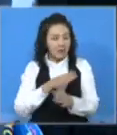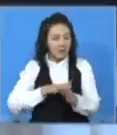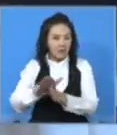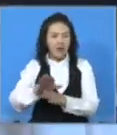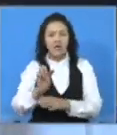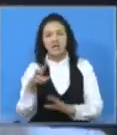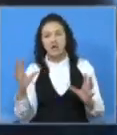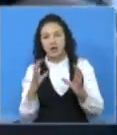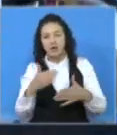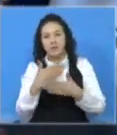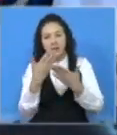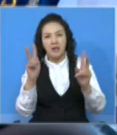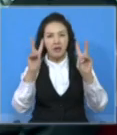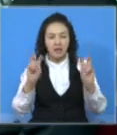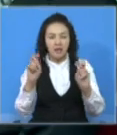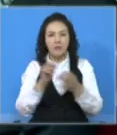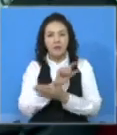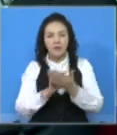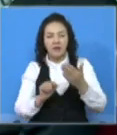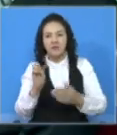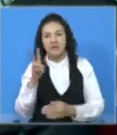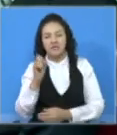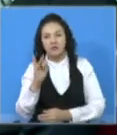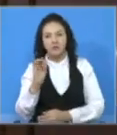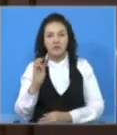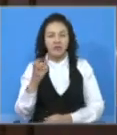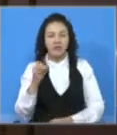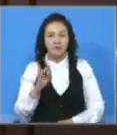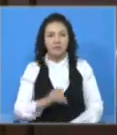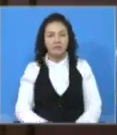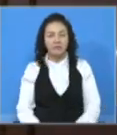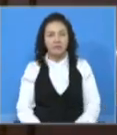песню «Аялайым сені», написанную Фаризой Унгарсыновой.